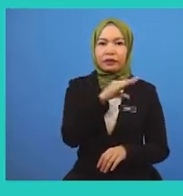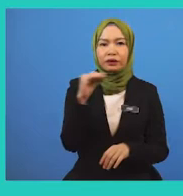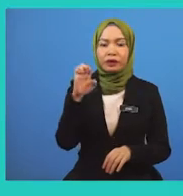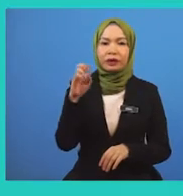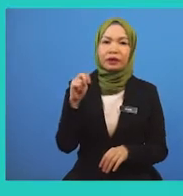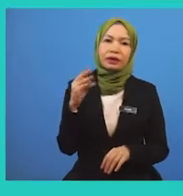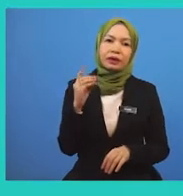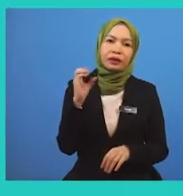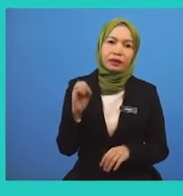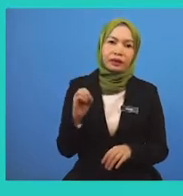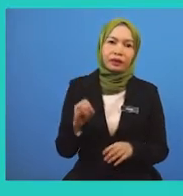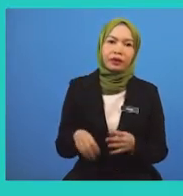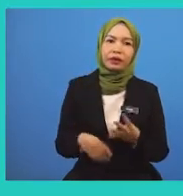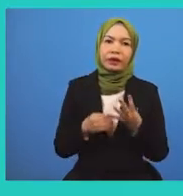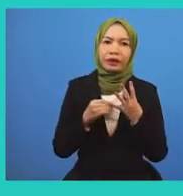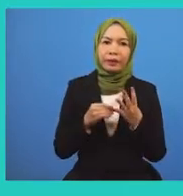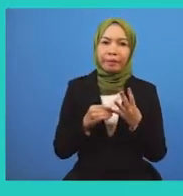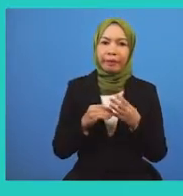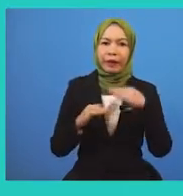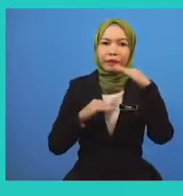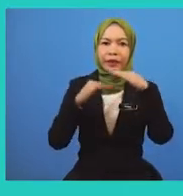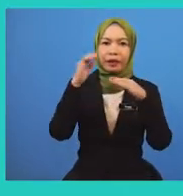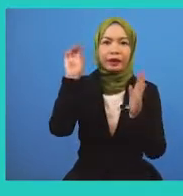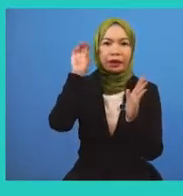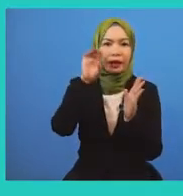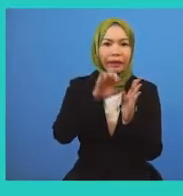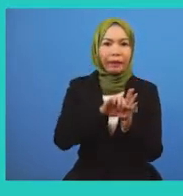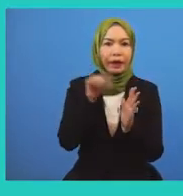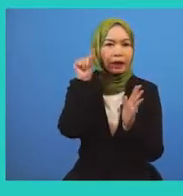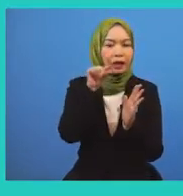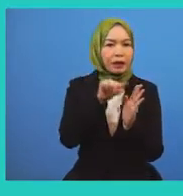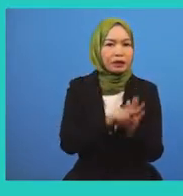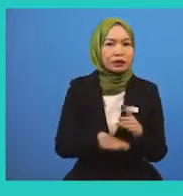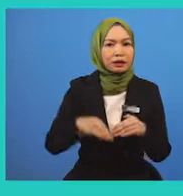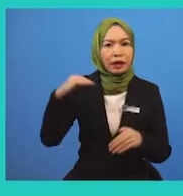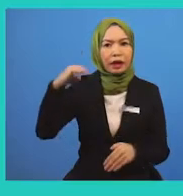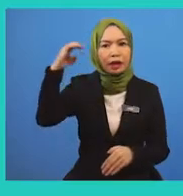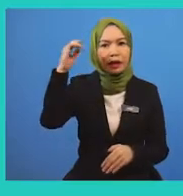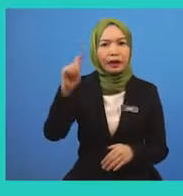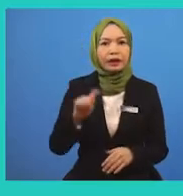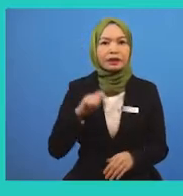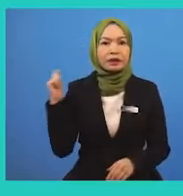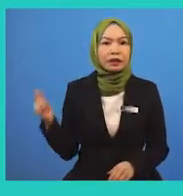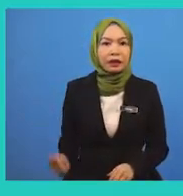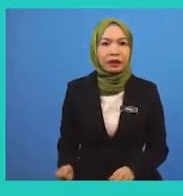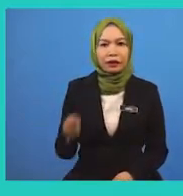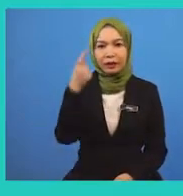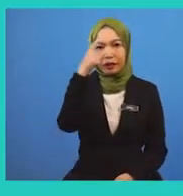Keempat, membina gambar rajah aras tenaga untuk tindak balas eksotermik dan